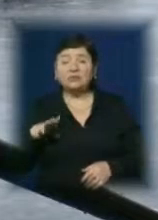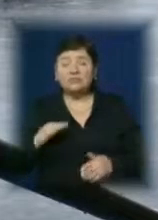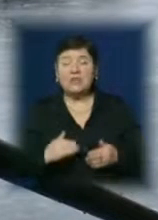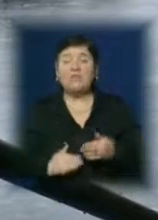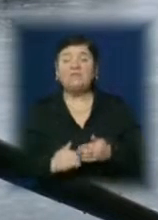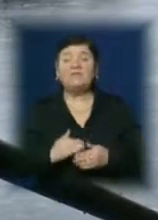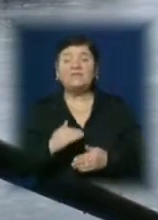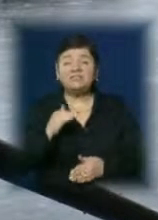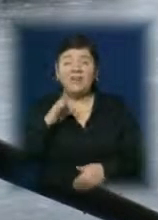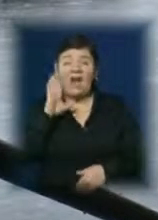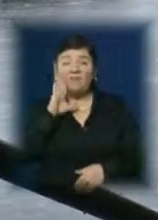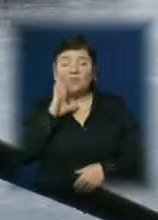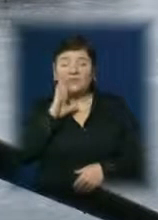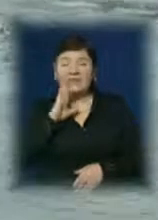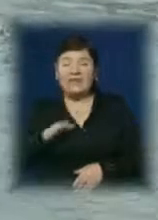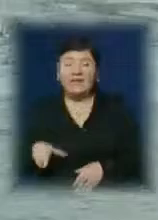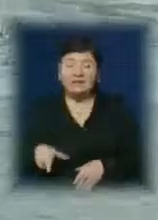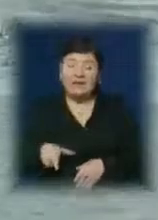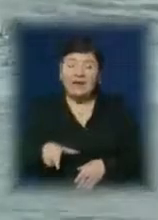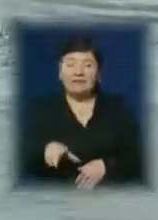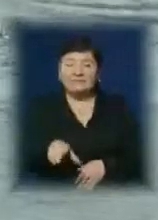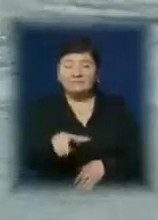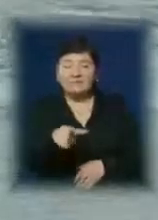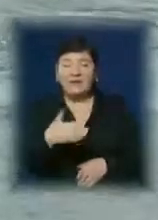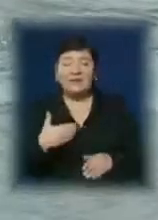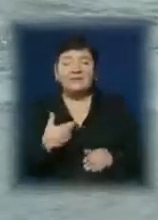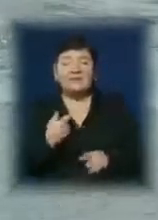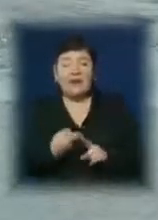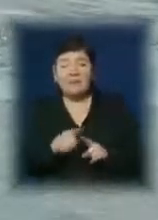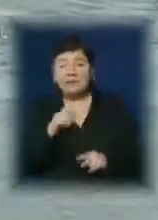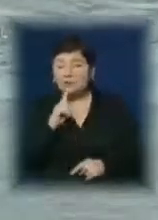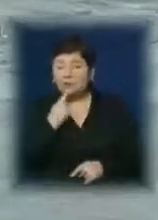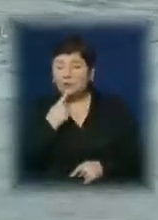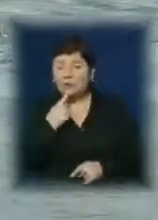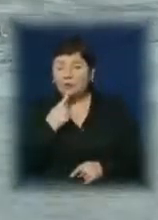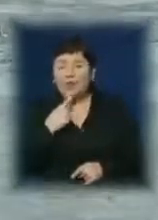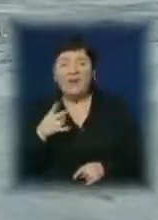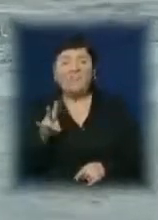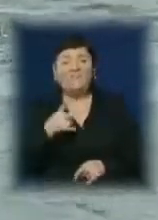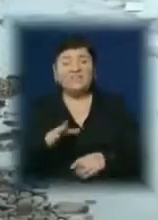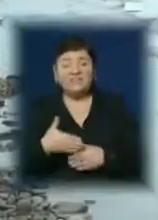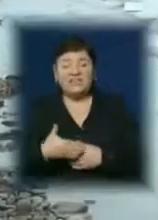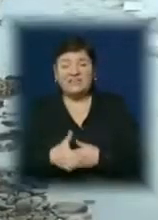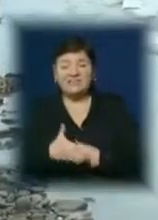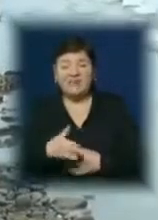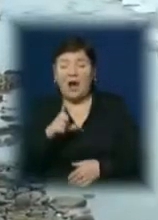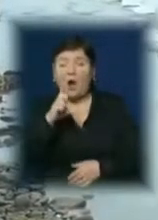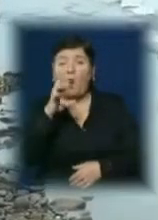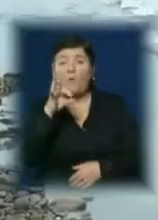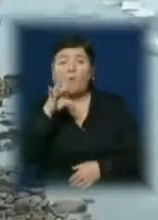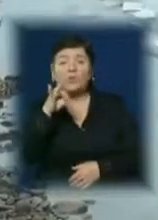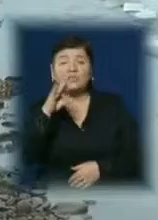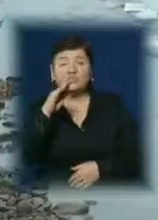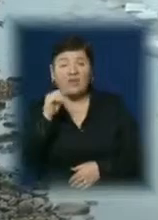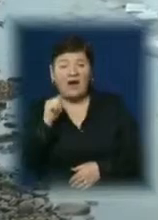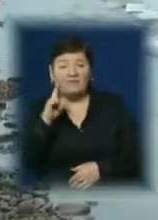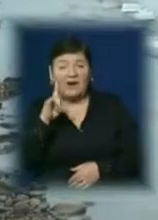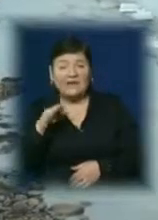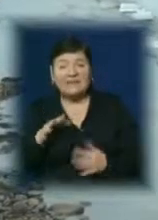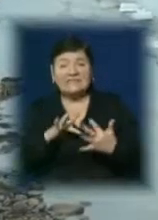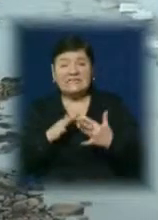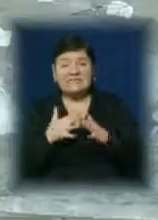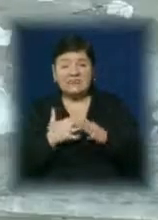Закарпаття формуються максимальні рівні води. Така погода триватиме ще сьогодні, а потім знову прийдуть морози. Чого чекати від